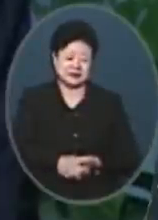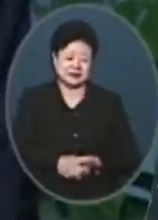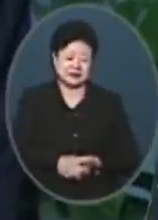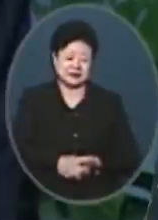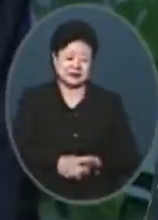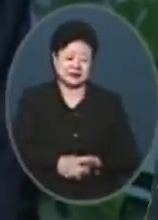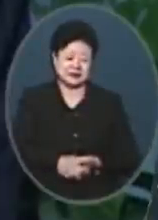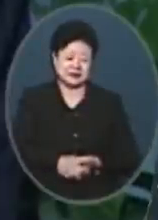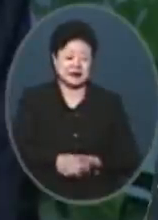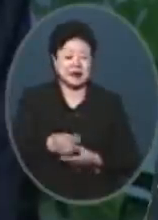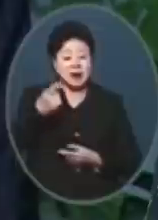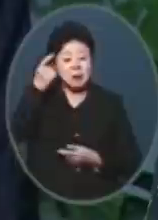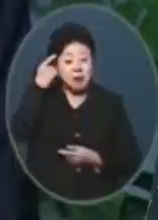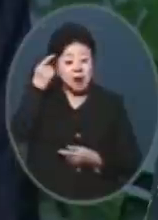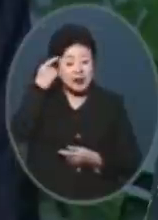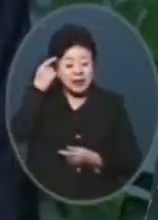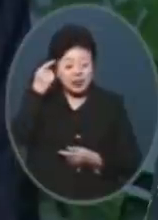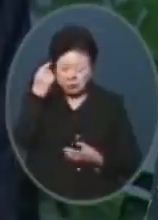머리가